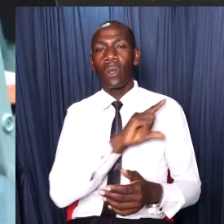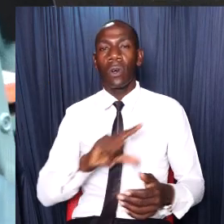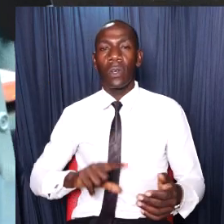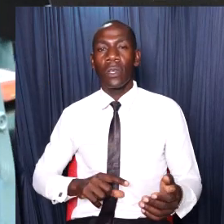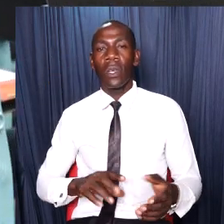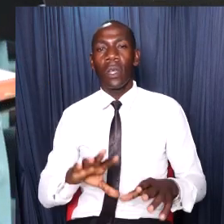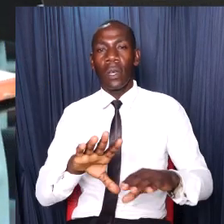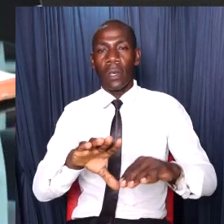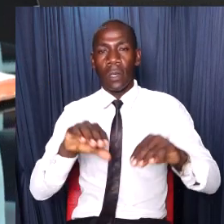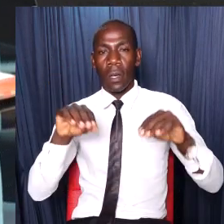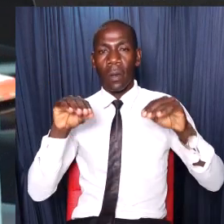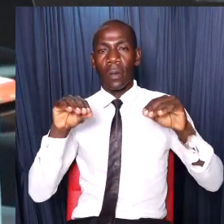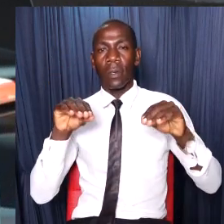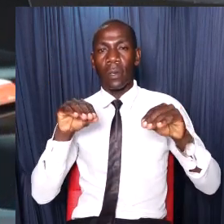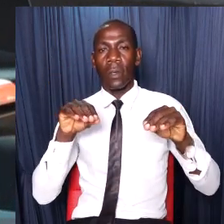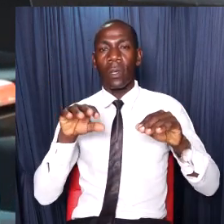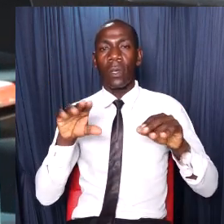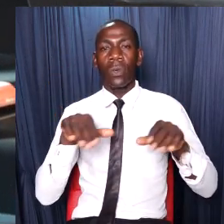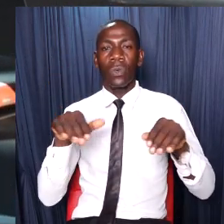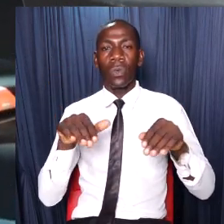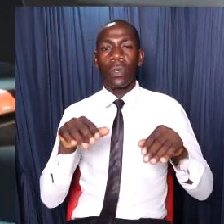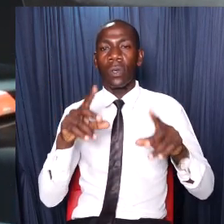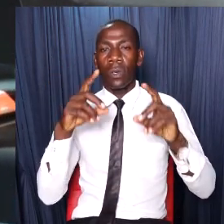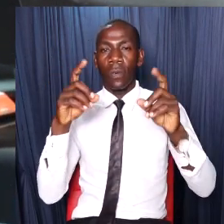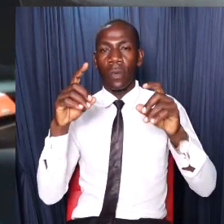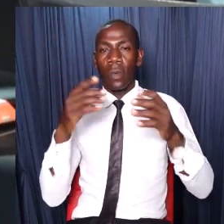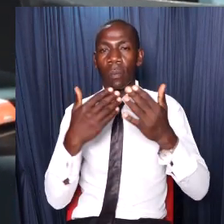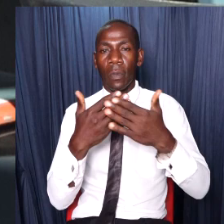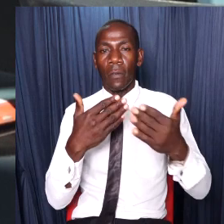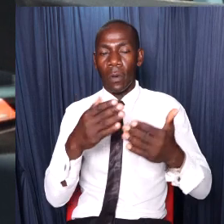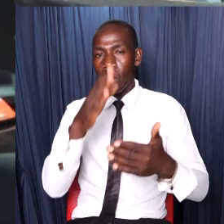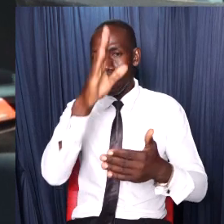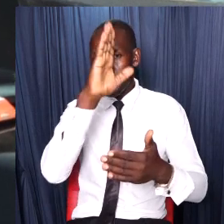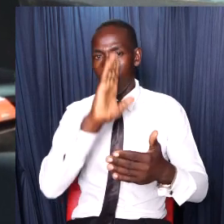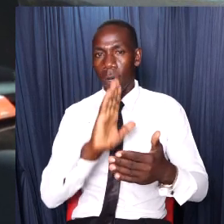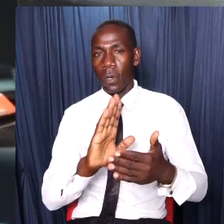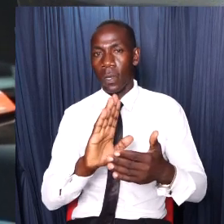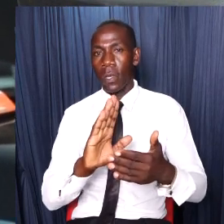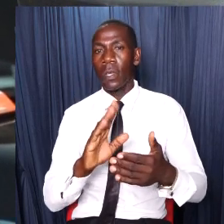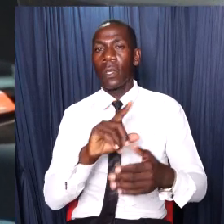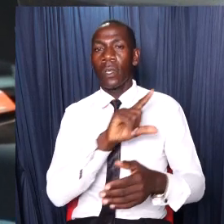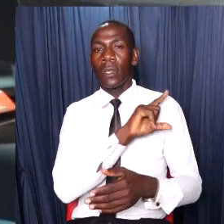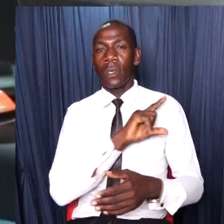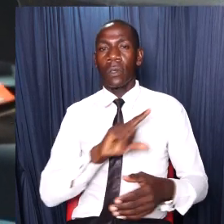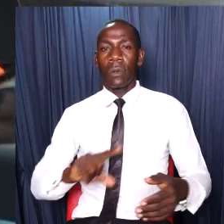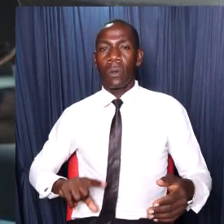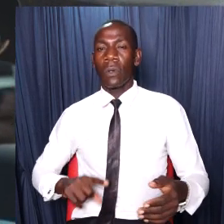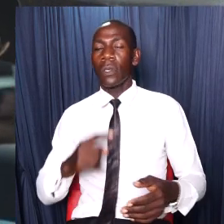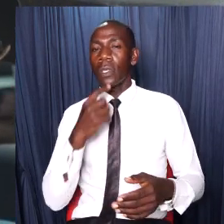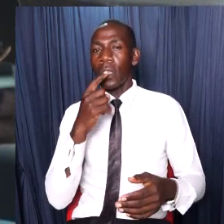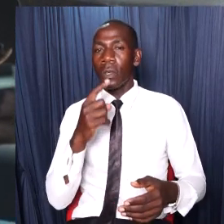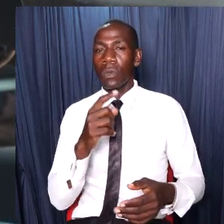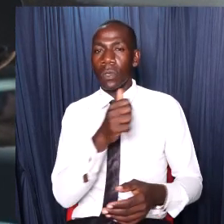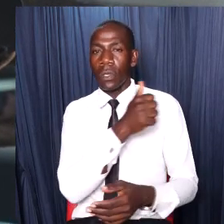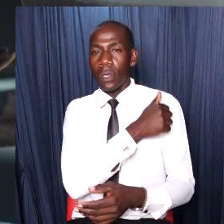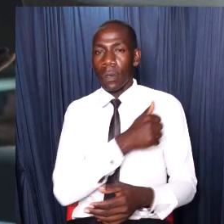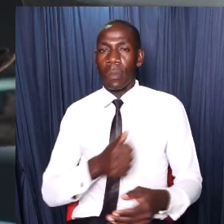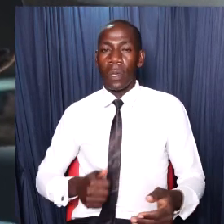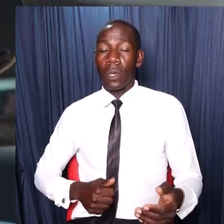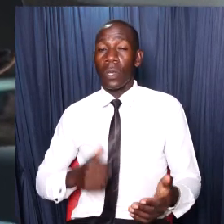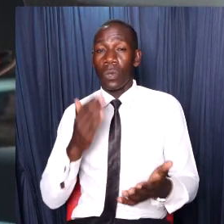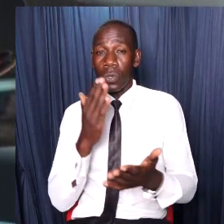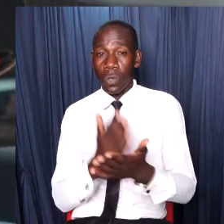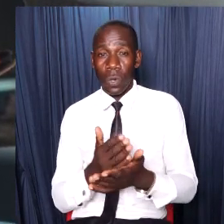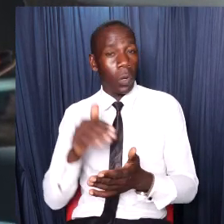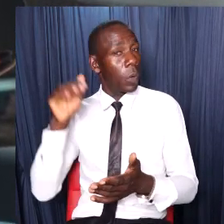bali ukazirukia nyara ukafanya yaliyo maovu machoni pa Bwana? Sauli akamwambia Samueli,